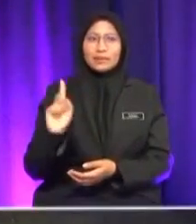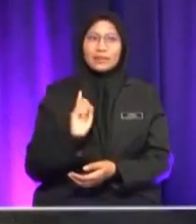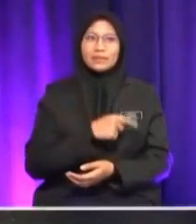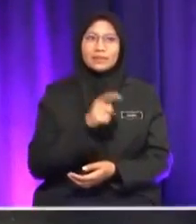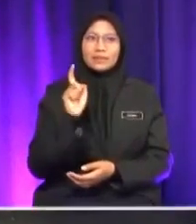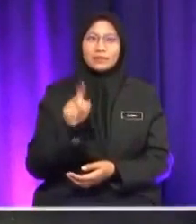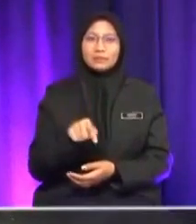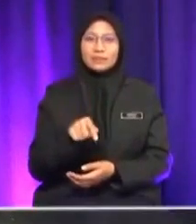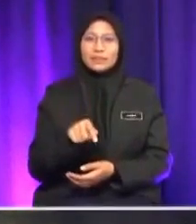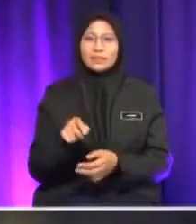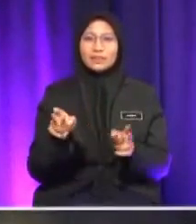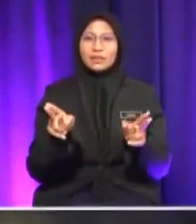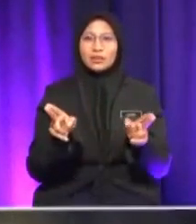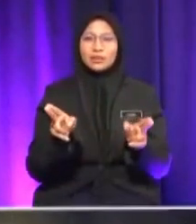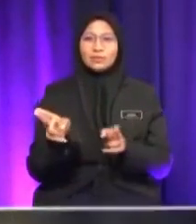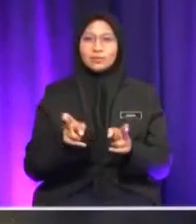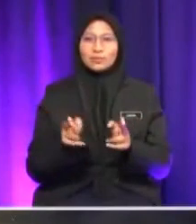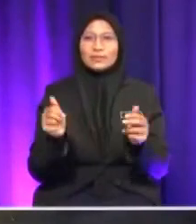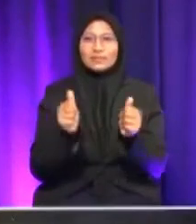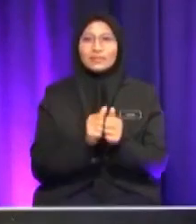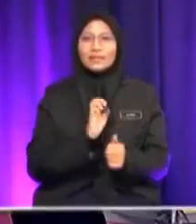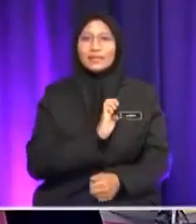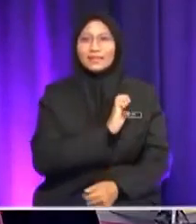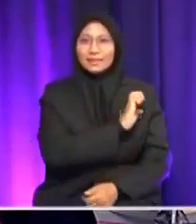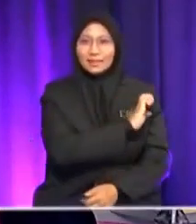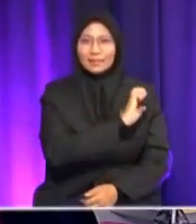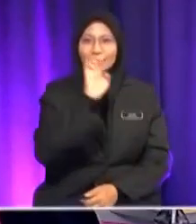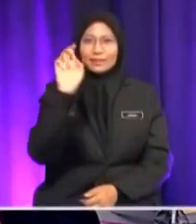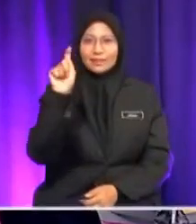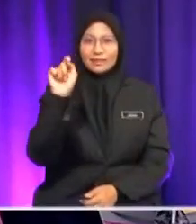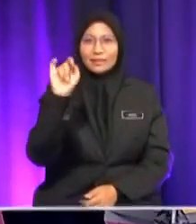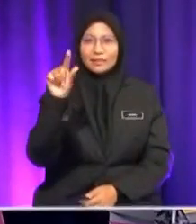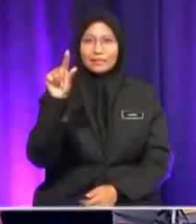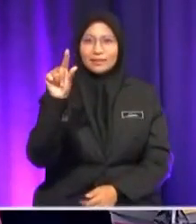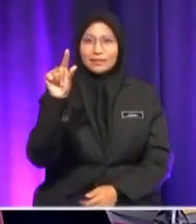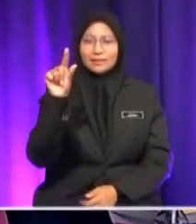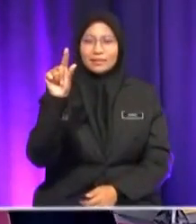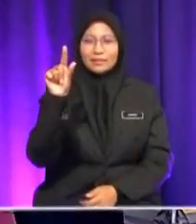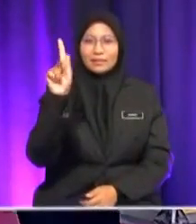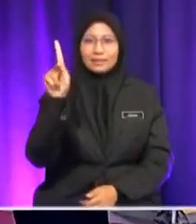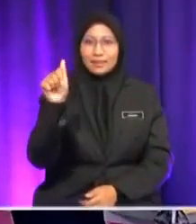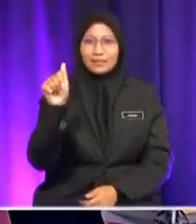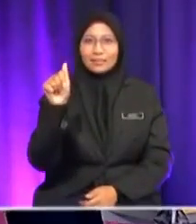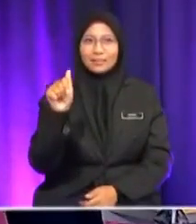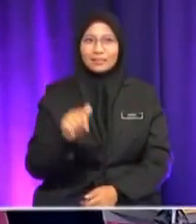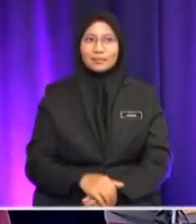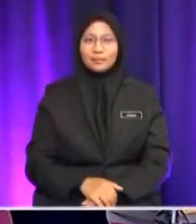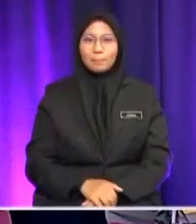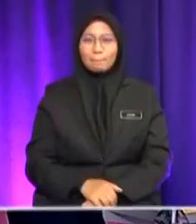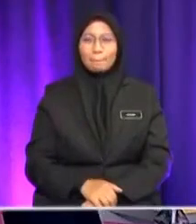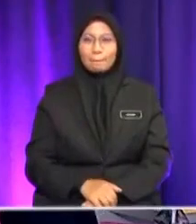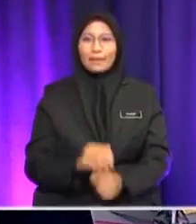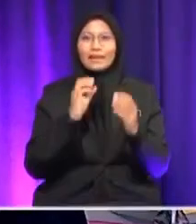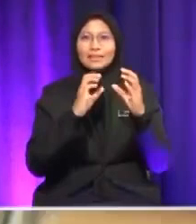uruskan secara beretika. Seterusnya pula, pengurusan perbelanjaan secara beretika bermaksud di sini